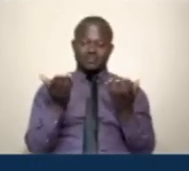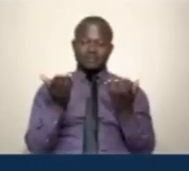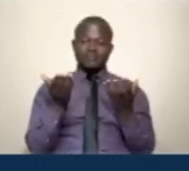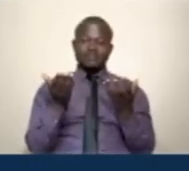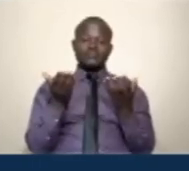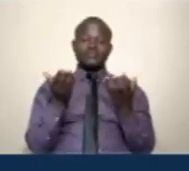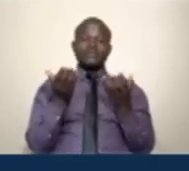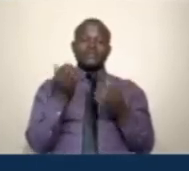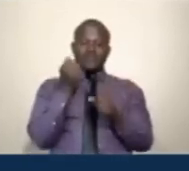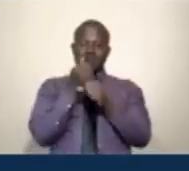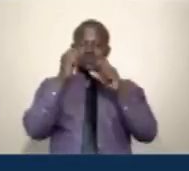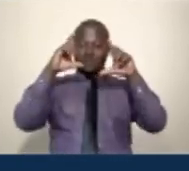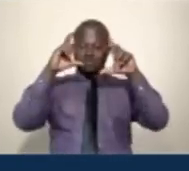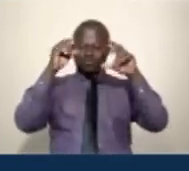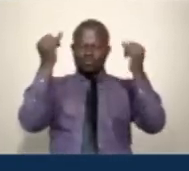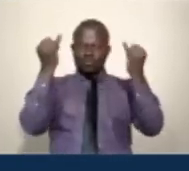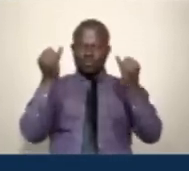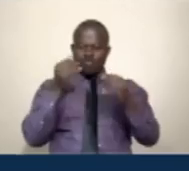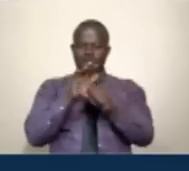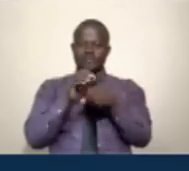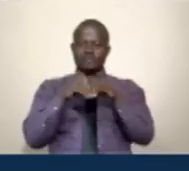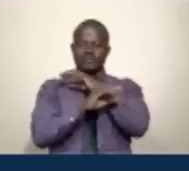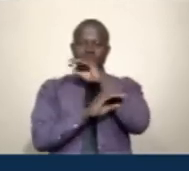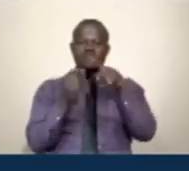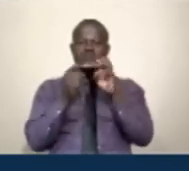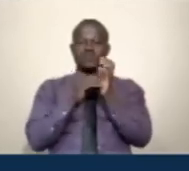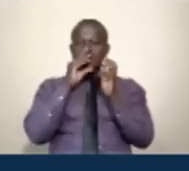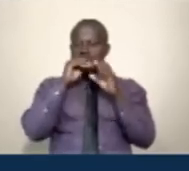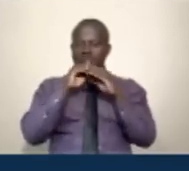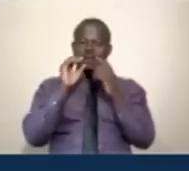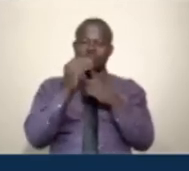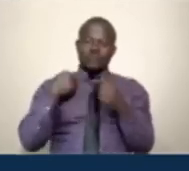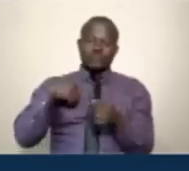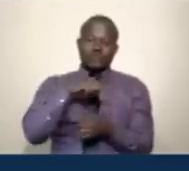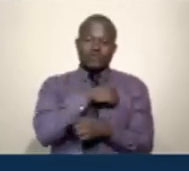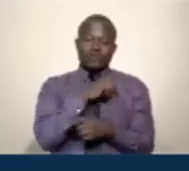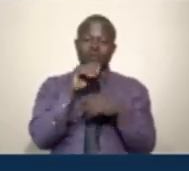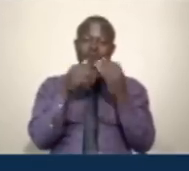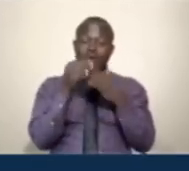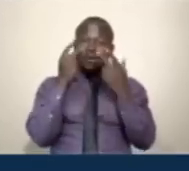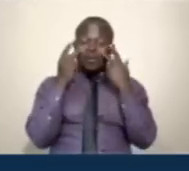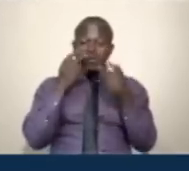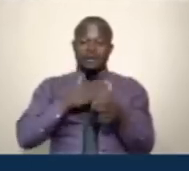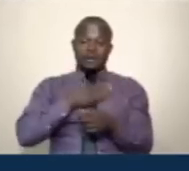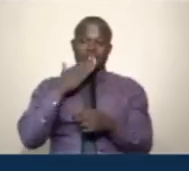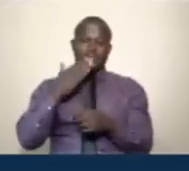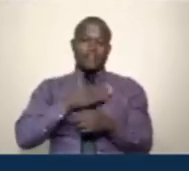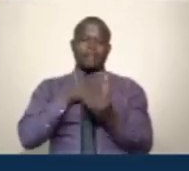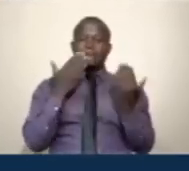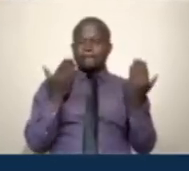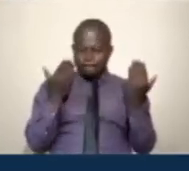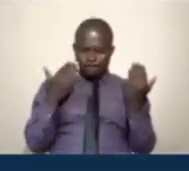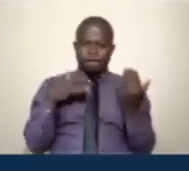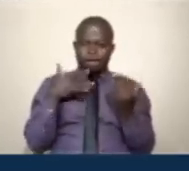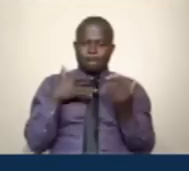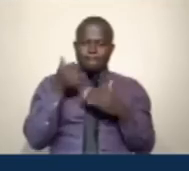nuko nakoze amashusho menshi mu gihugu kandi avuga umuco w'iwacu abantu babona bakishimira, nkumva